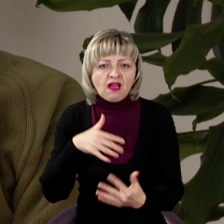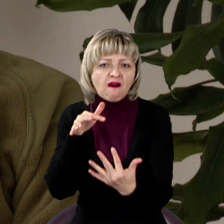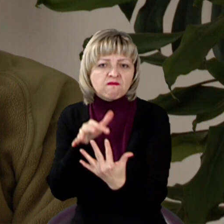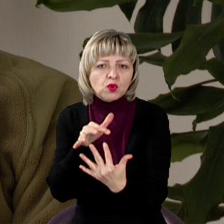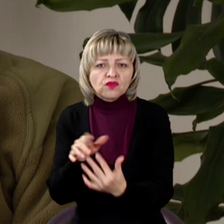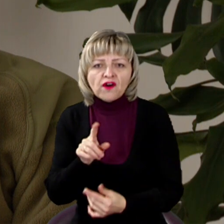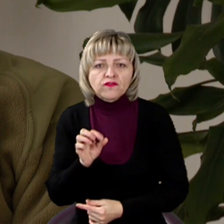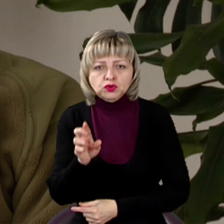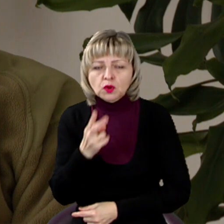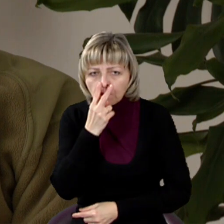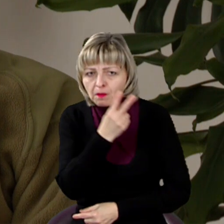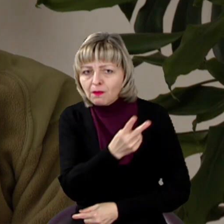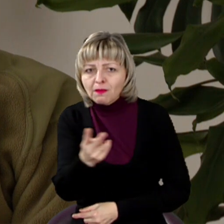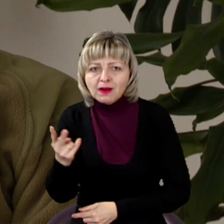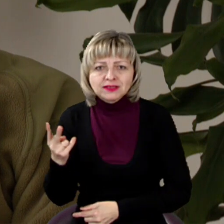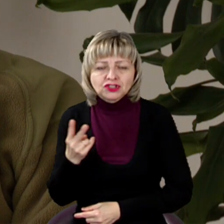те, щоб бачити посмішки